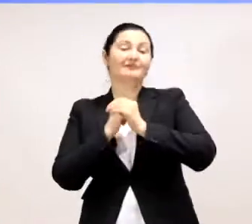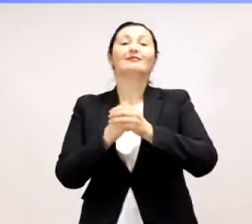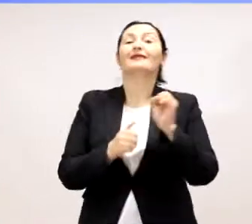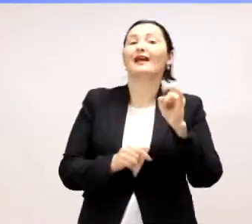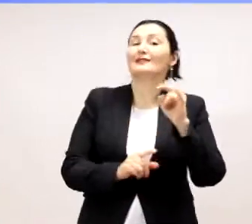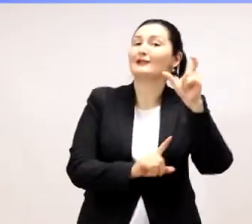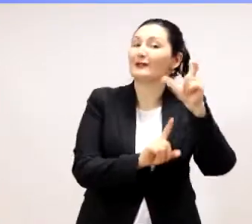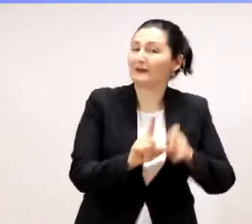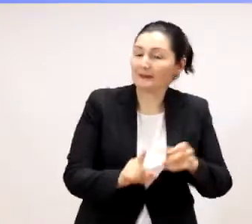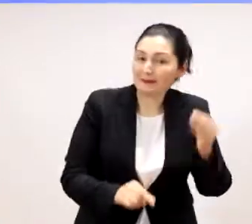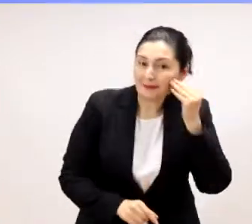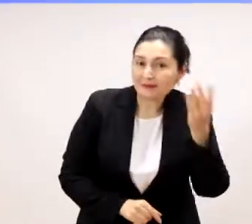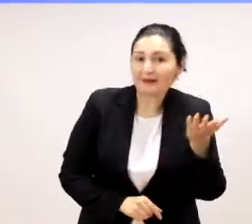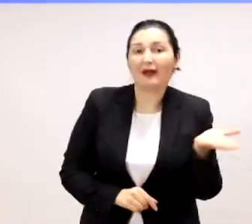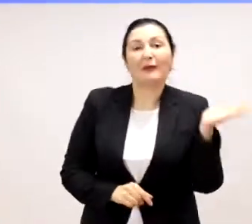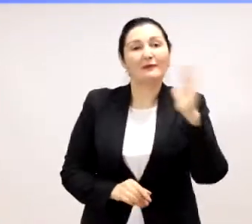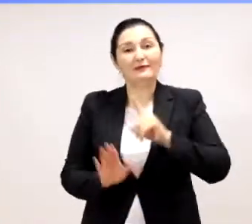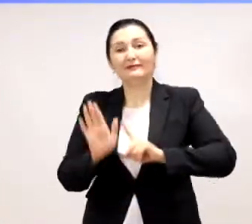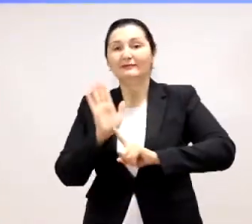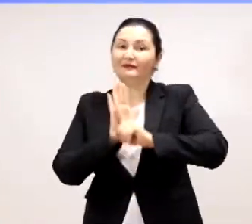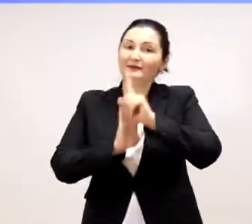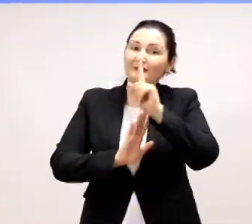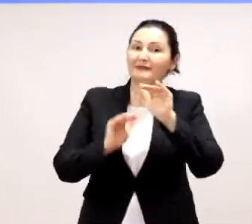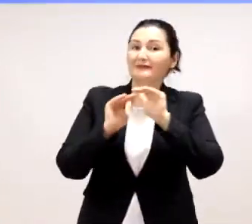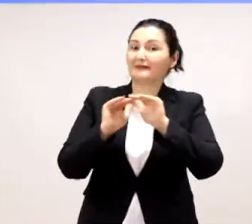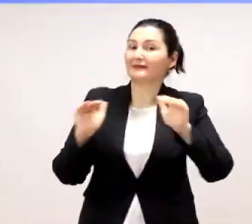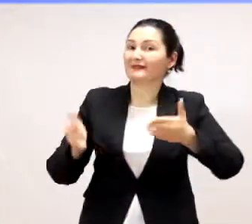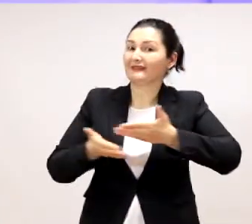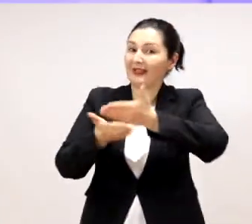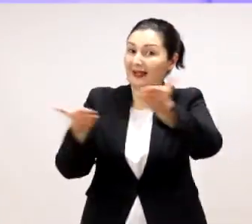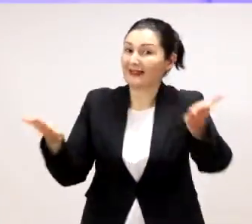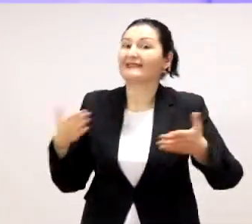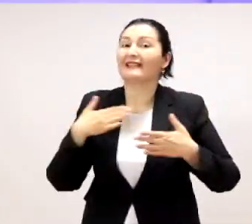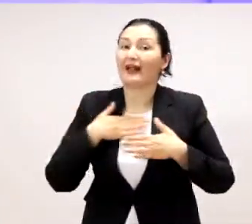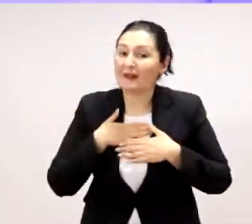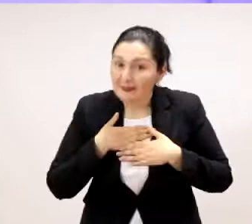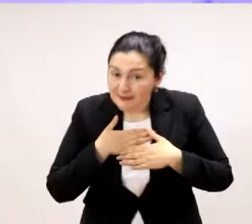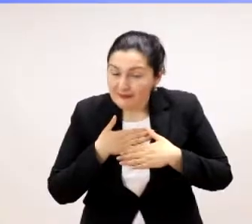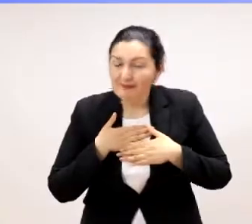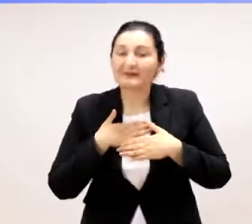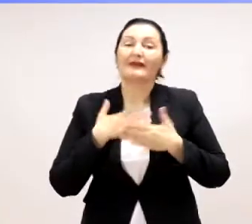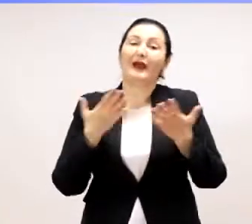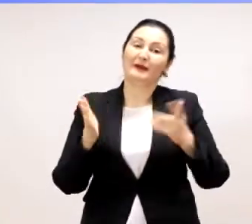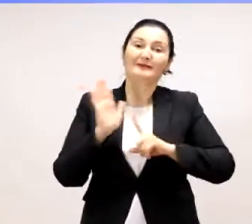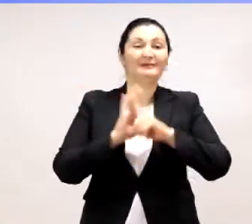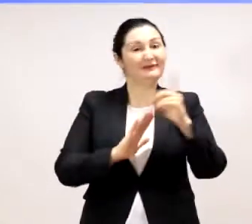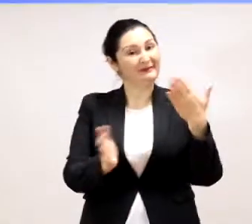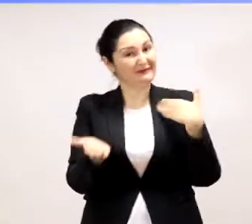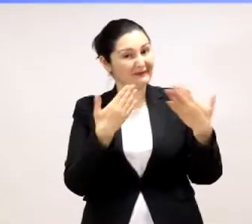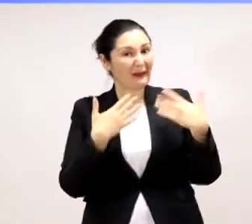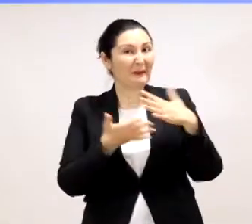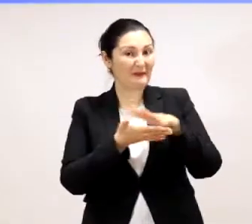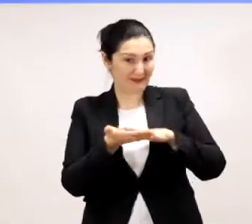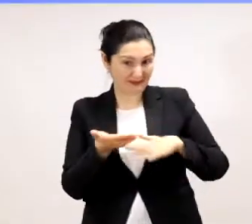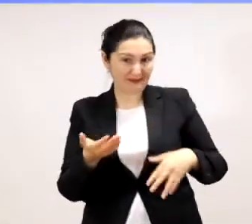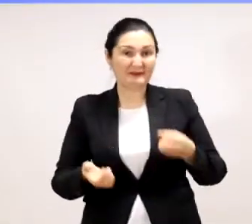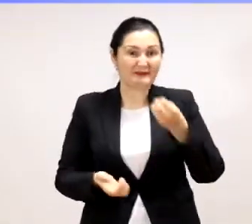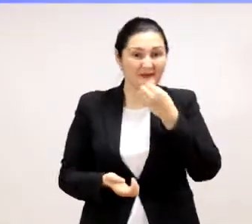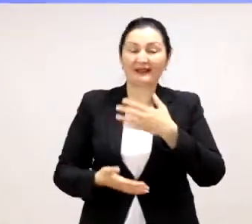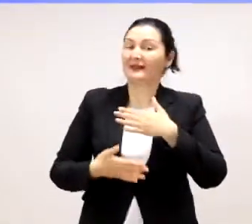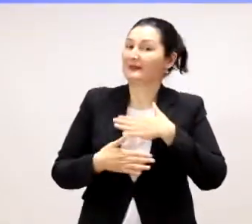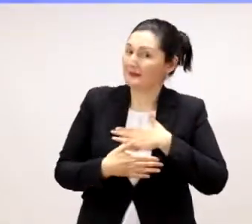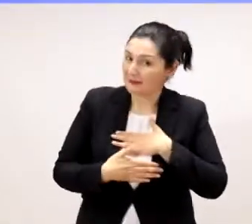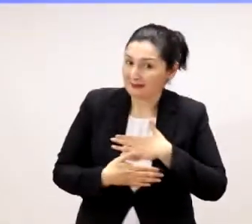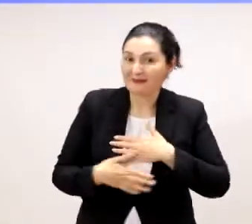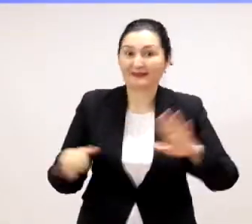عزیز جان، لابای بیا اول با تماشا بینان سلام گویم، بعد صحبتمون رو ادامه میدهیم. خب